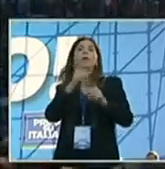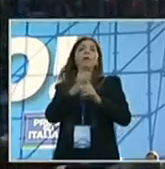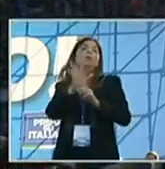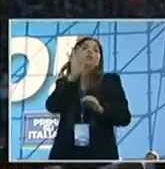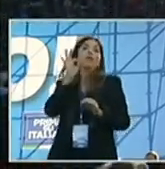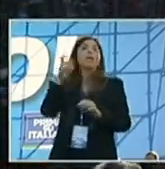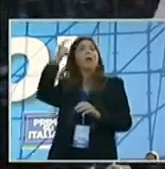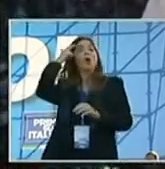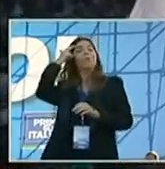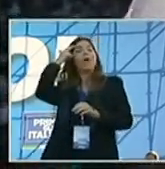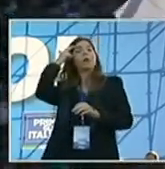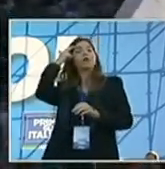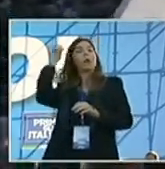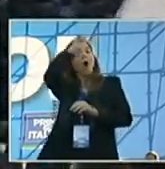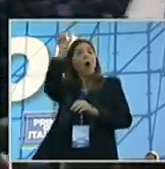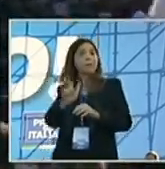del Paese.